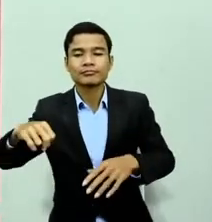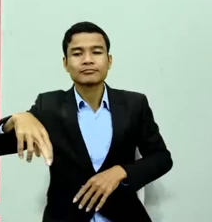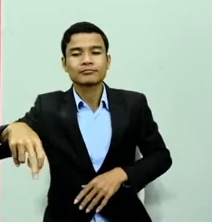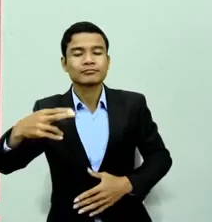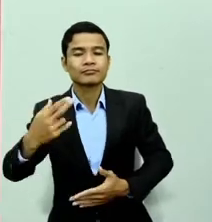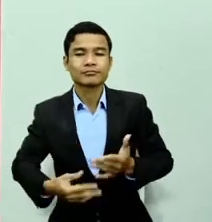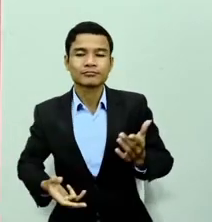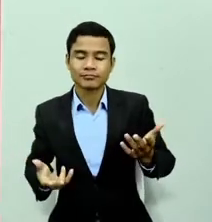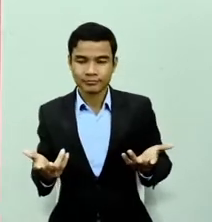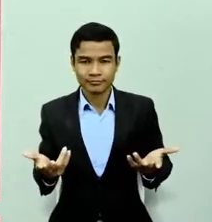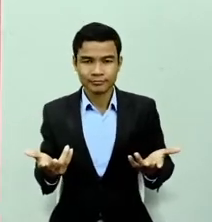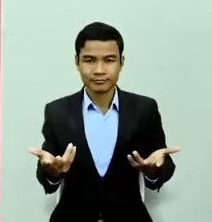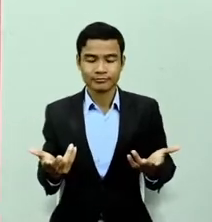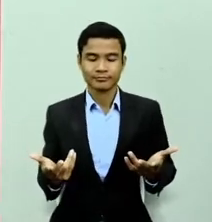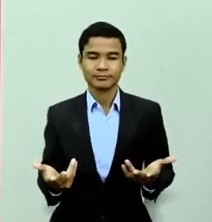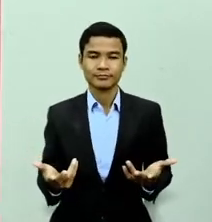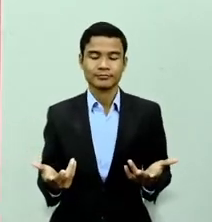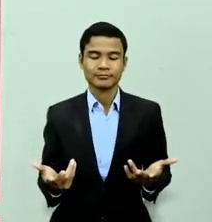trời ca ấy ạ